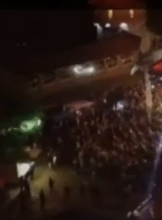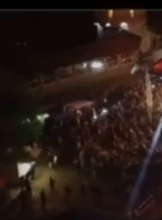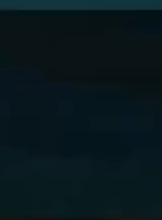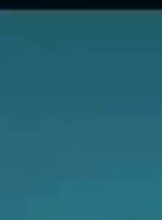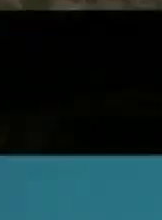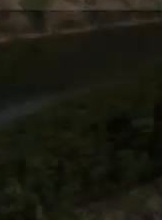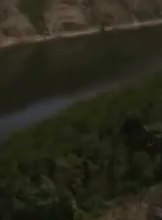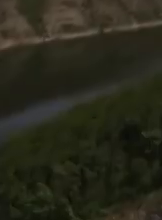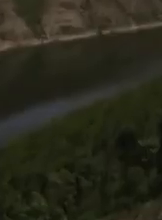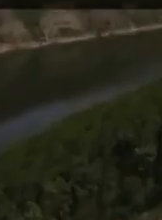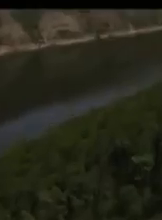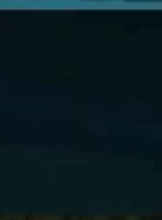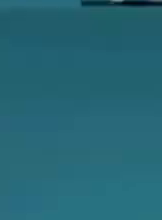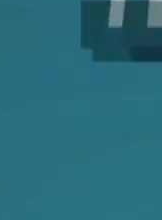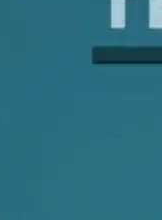Музика